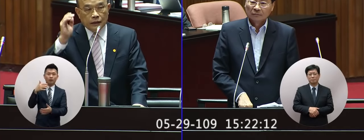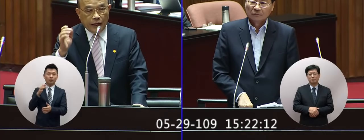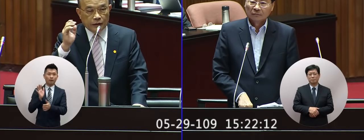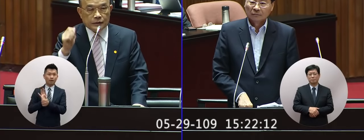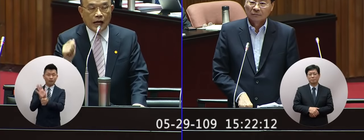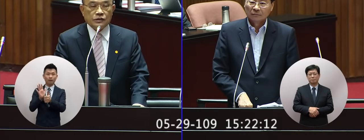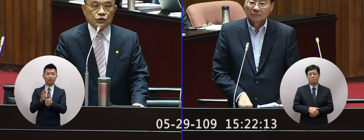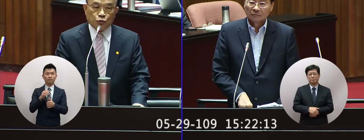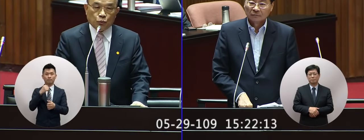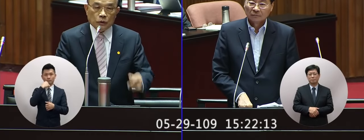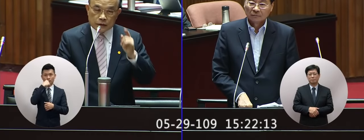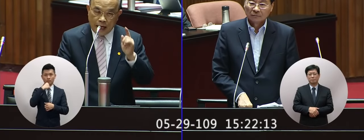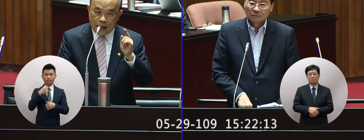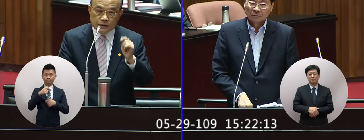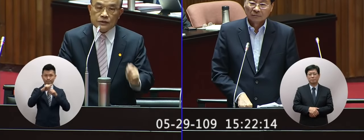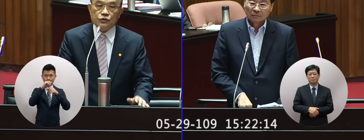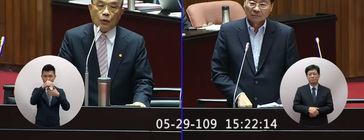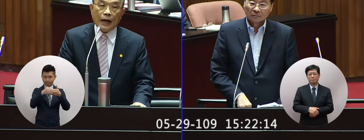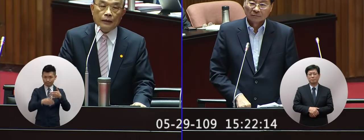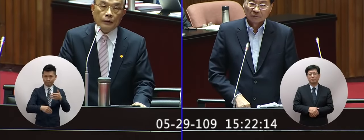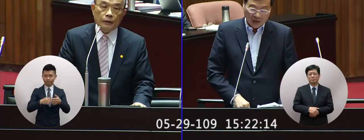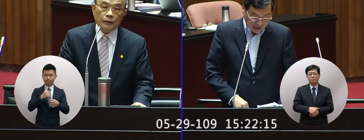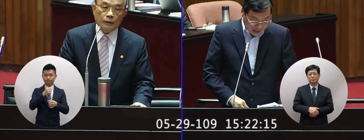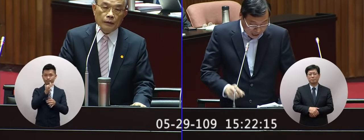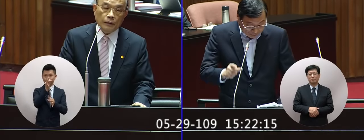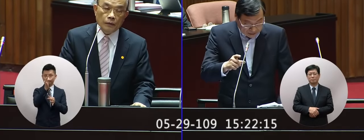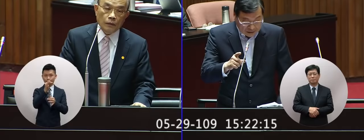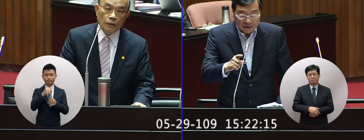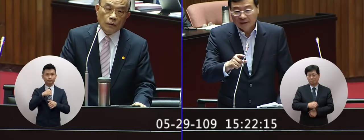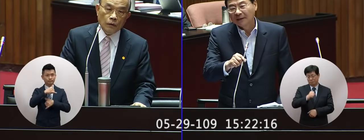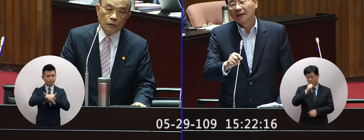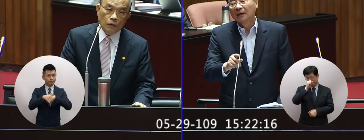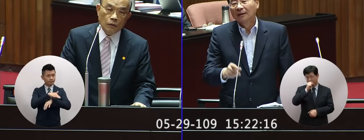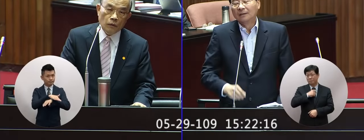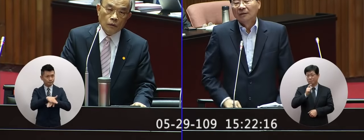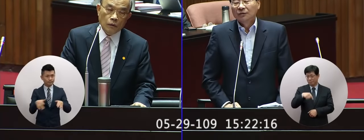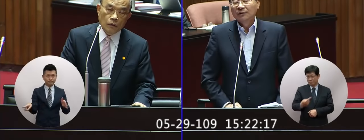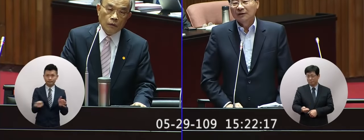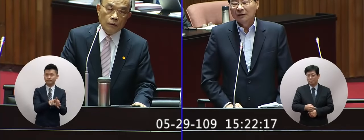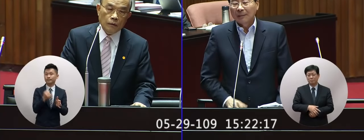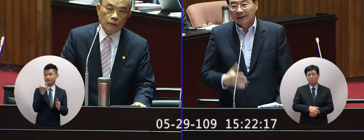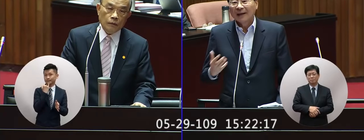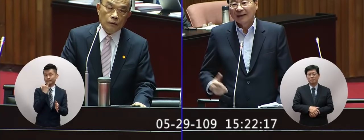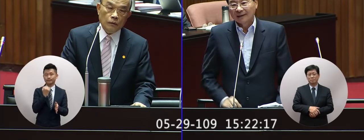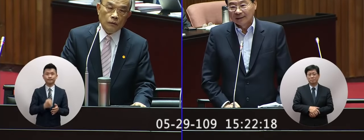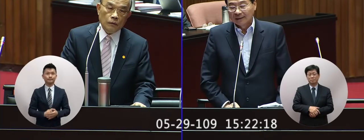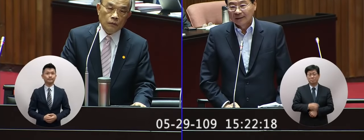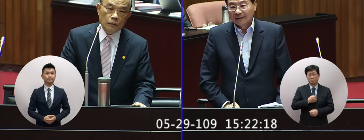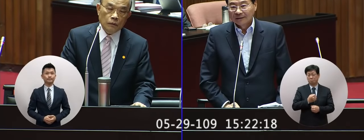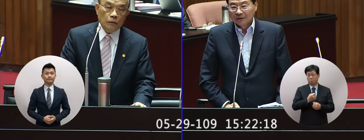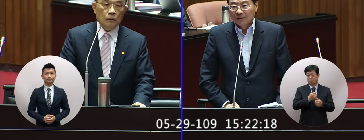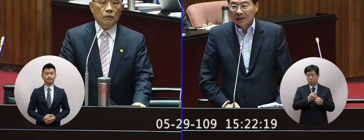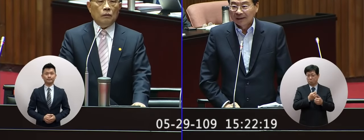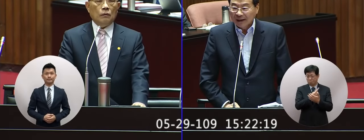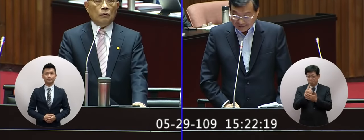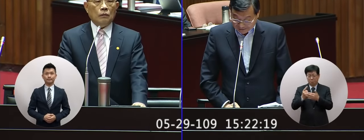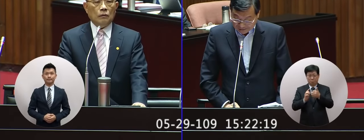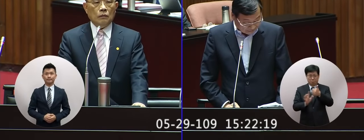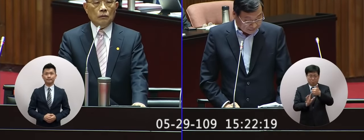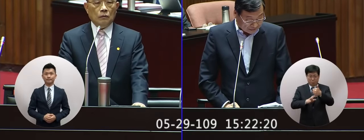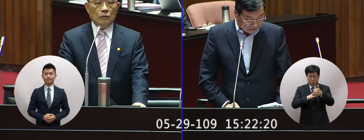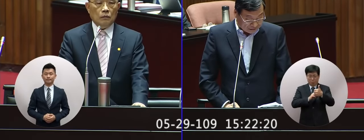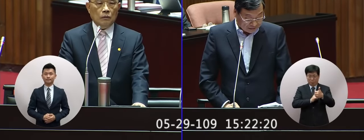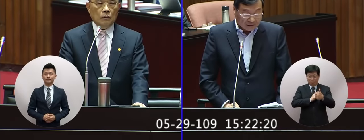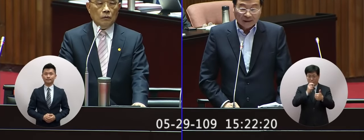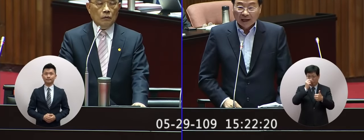湾典章制度，长治久安。 好，接着就是每个内阁有每个内阁